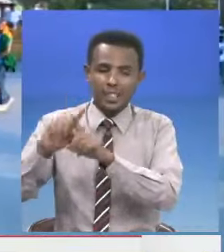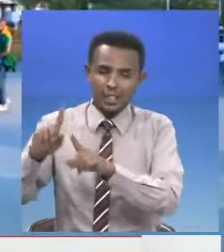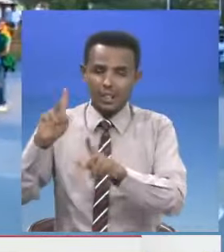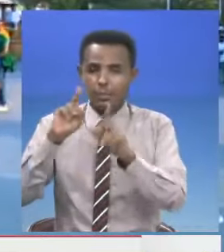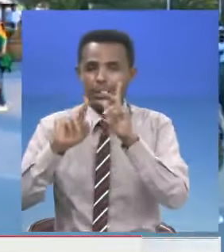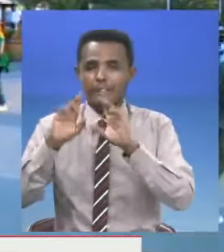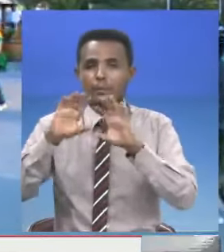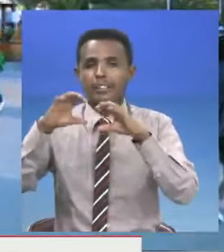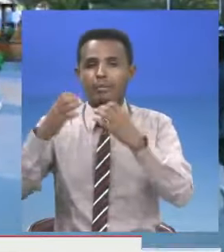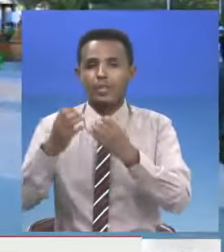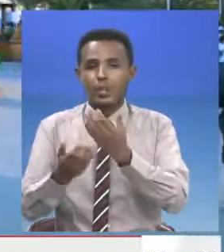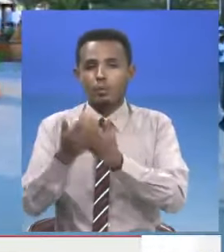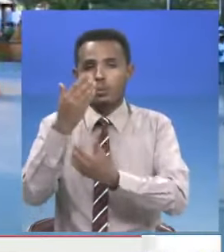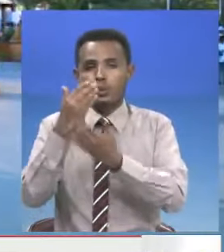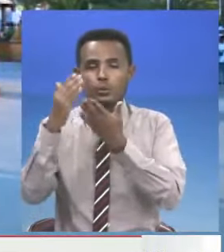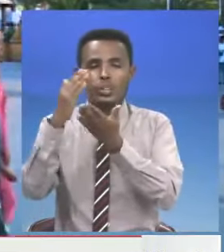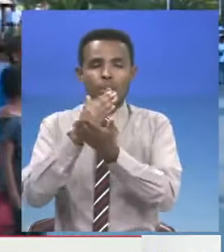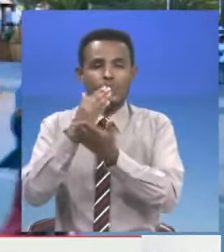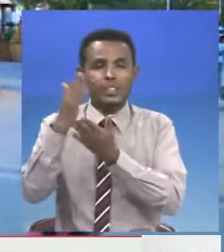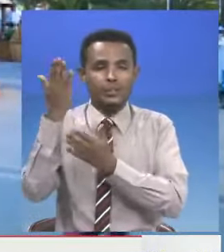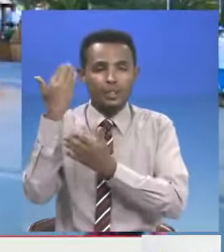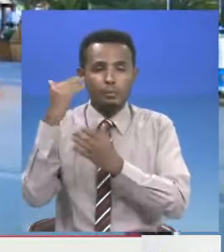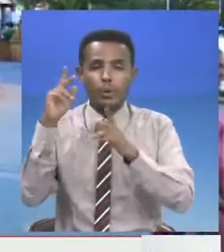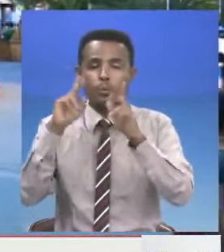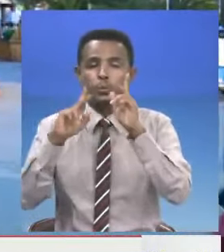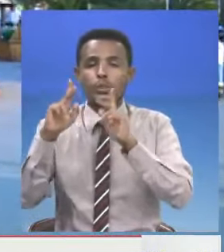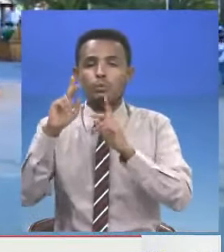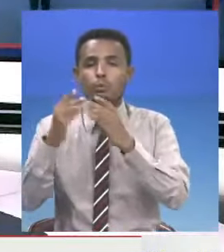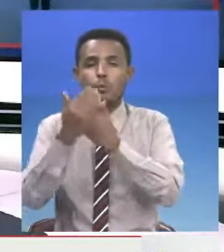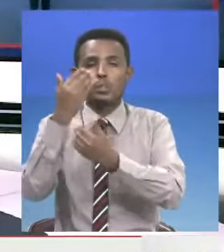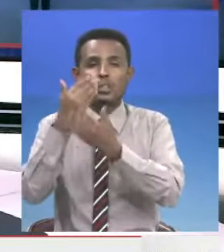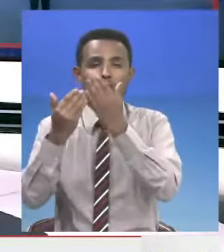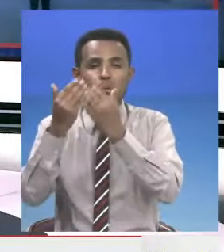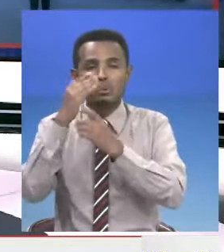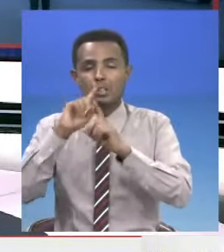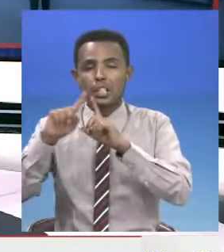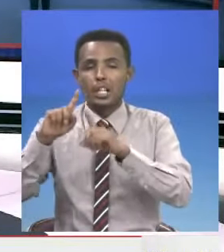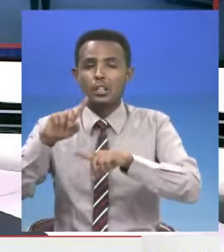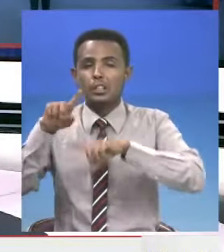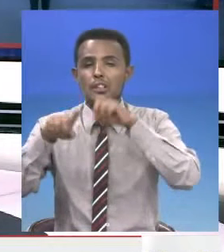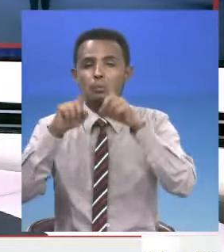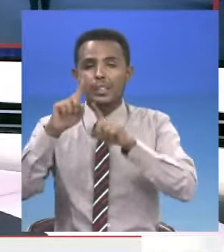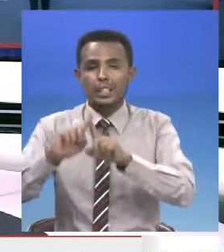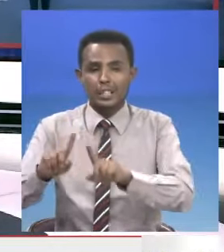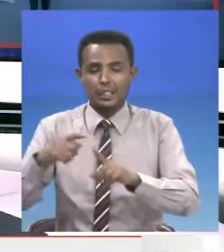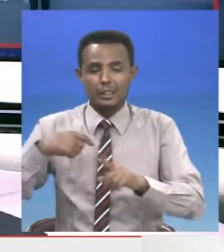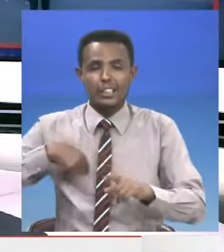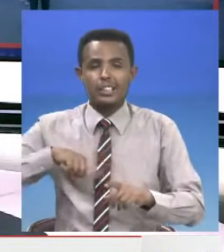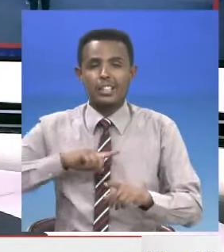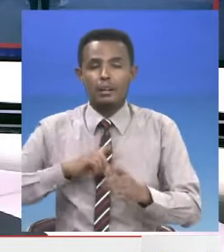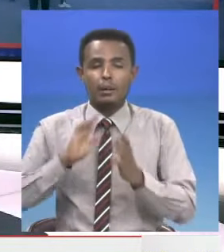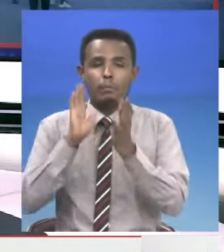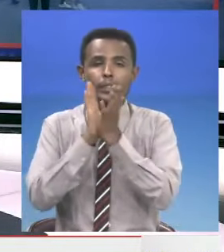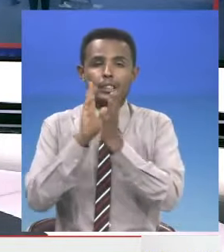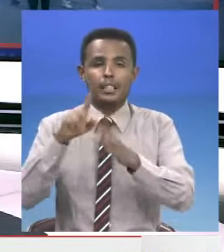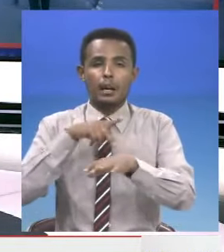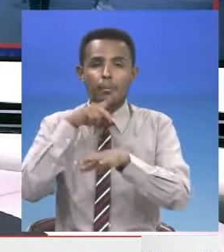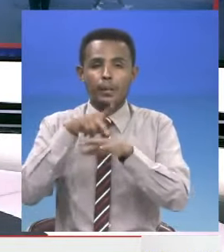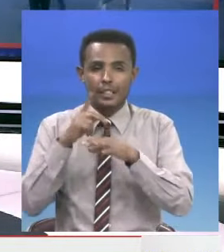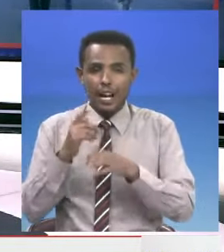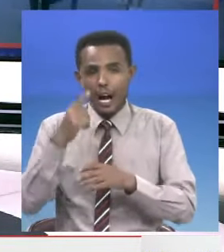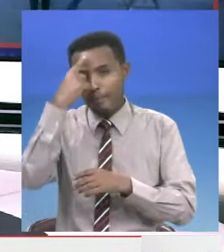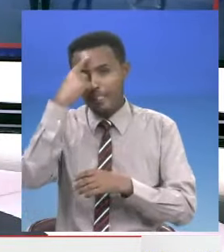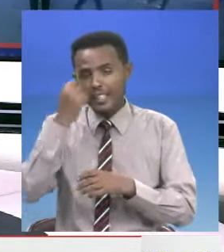የህብረተሰብ ክፍሎች ውይይቱ ላይ ተሳታፊ ነበሩ። በውይይቱም እንግዲህ የተለያዩ ጥያቄዎችን አንስተዋል። በተለይ እኛ ብልጽግና ፓርቲን